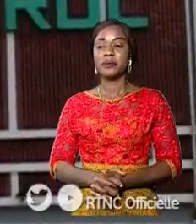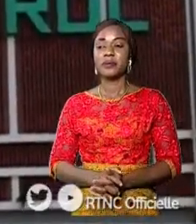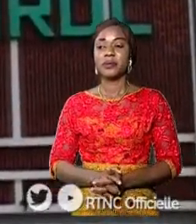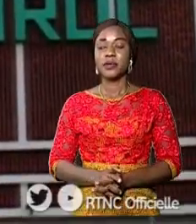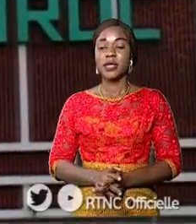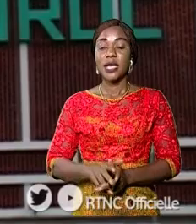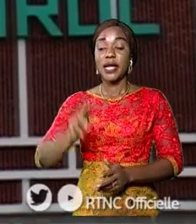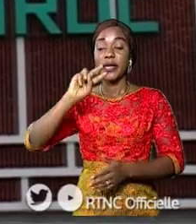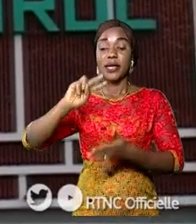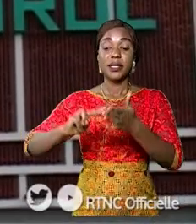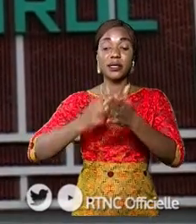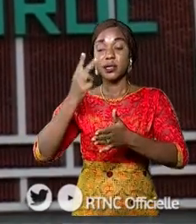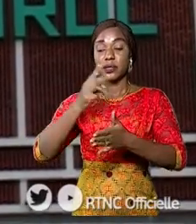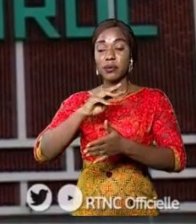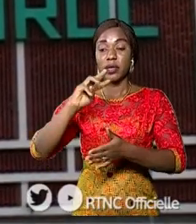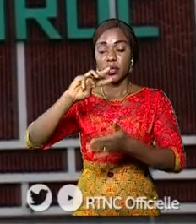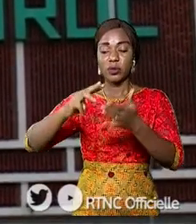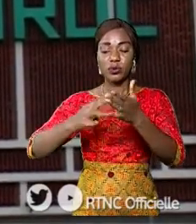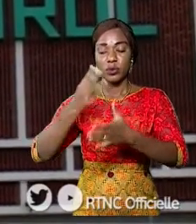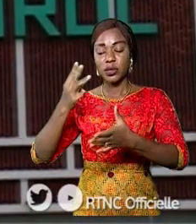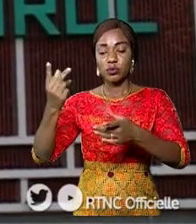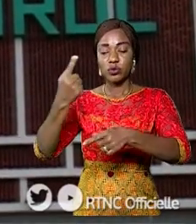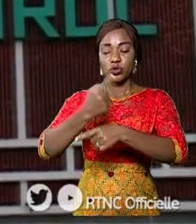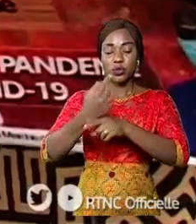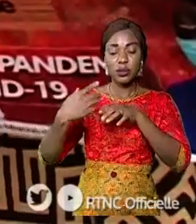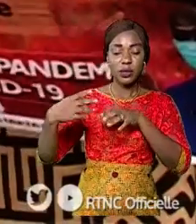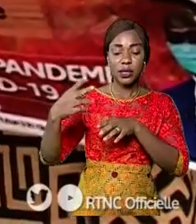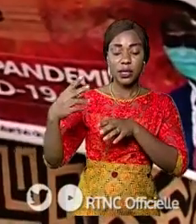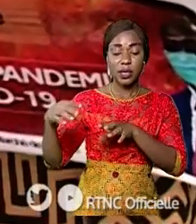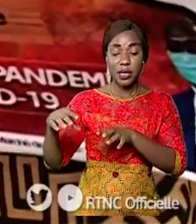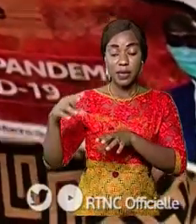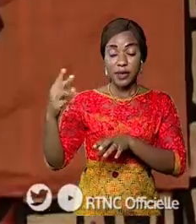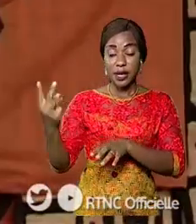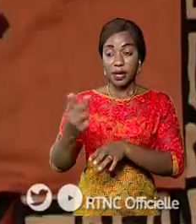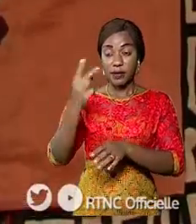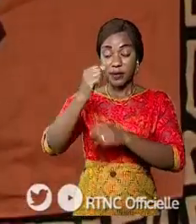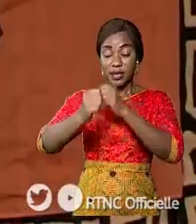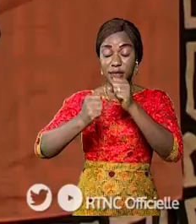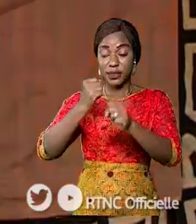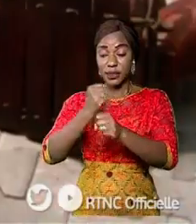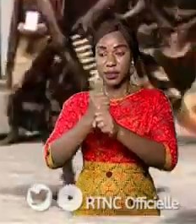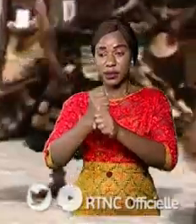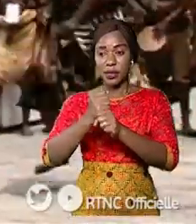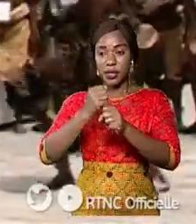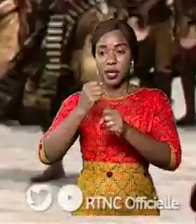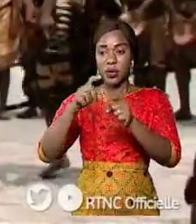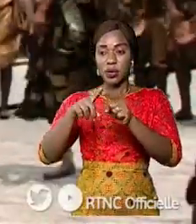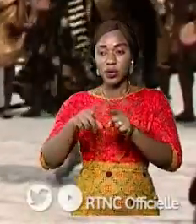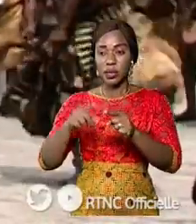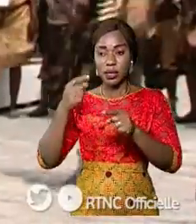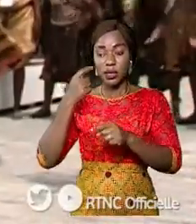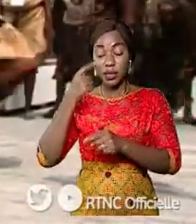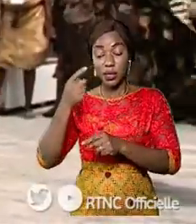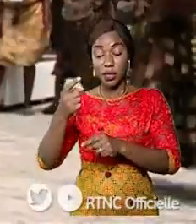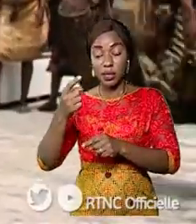La deuxième et la troisième journée des activités de la 20e édition du Festival national de Gungu Fesnag a été essentiellement